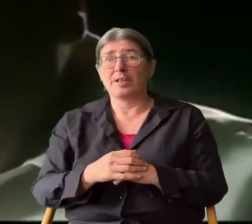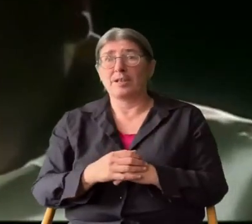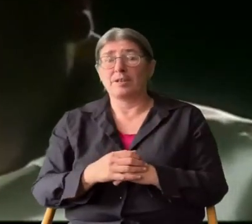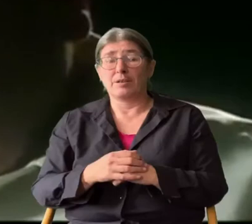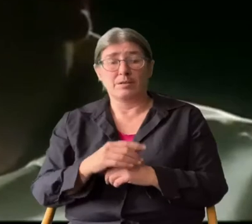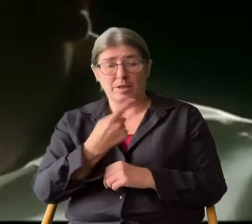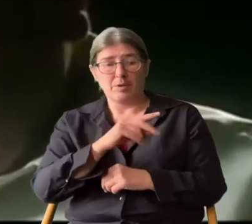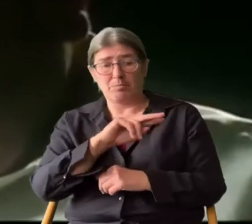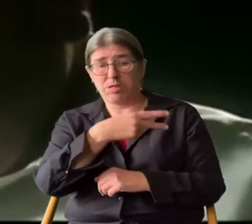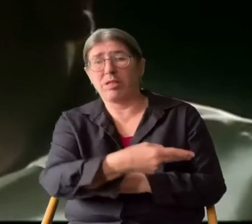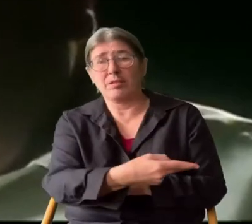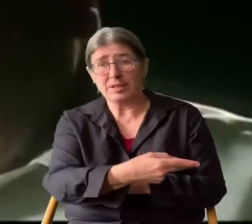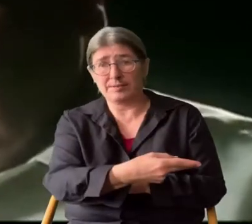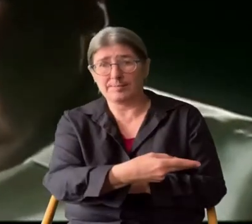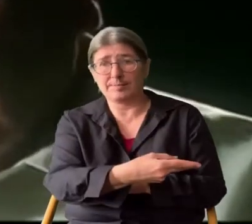lag neben mir und